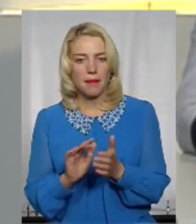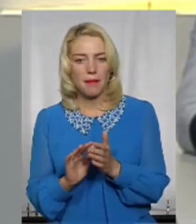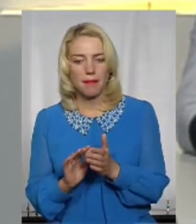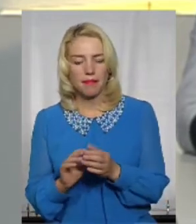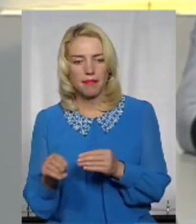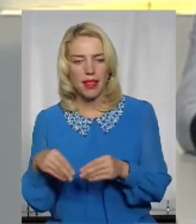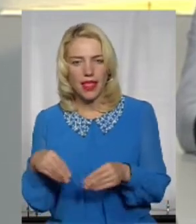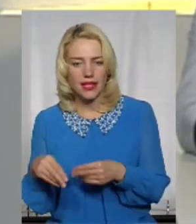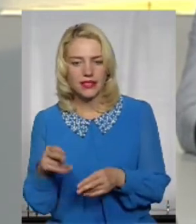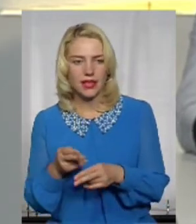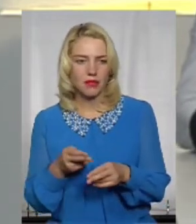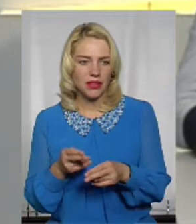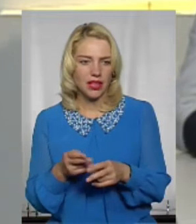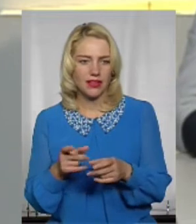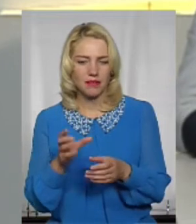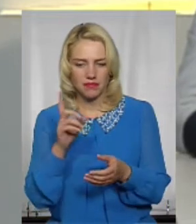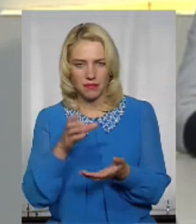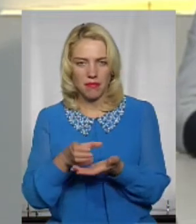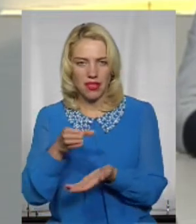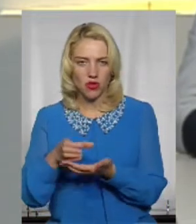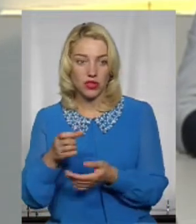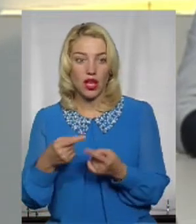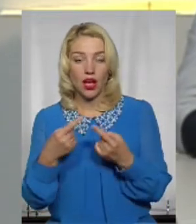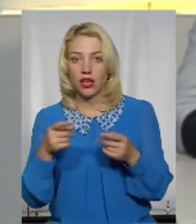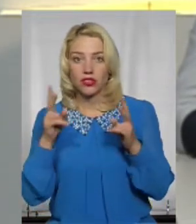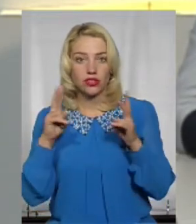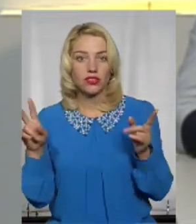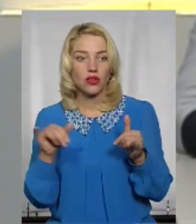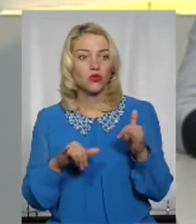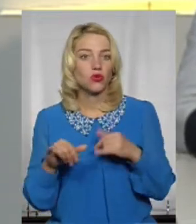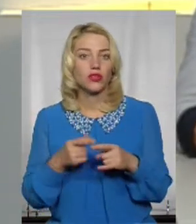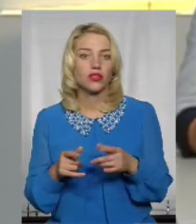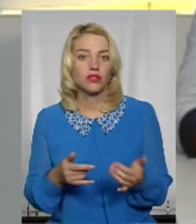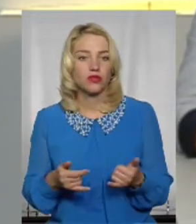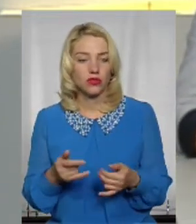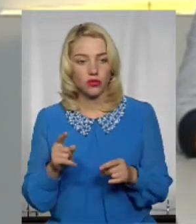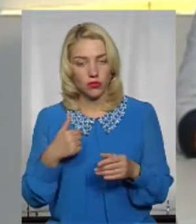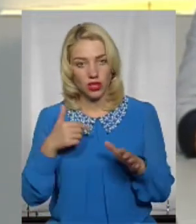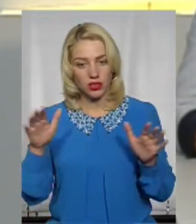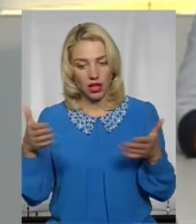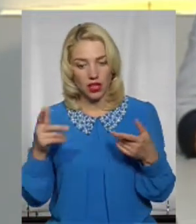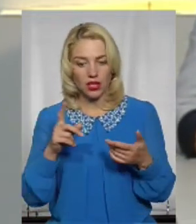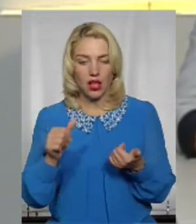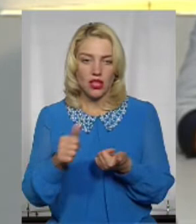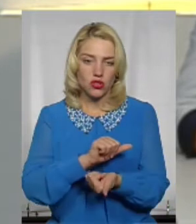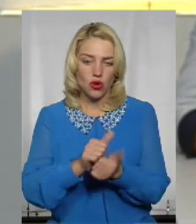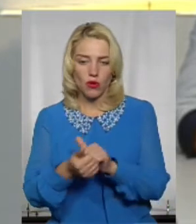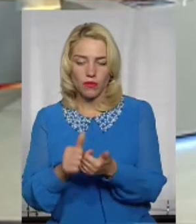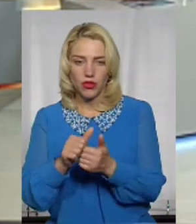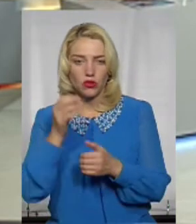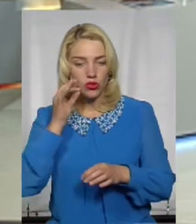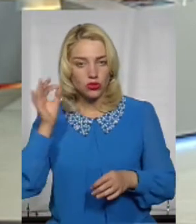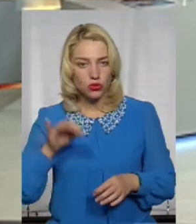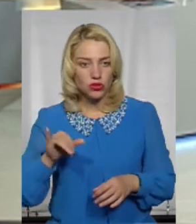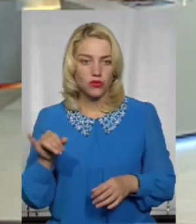пластик, метал, там ці баночки, а інші не знають, куди цього подіти. І тому я їх закликала, щоб вони обмінювалися досвідом,